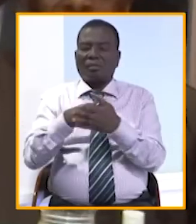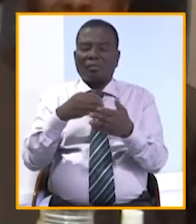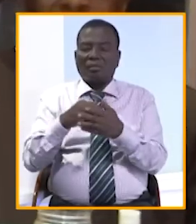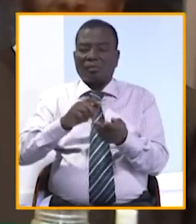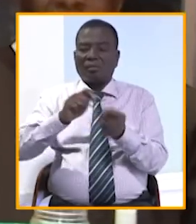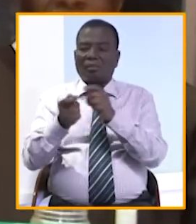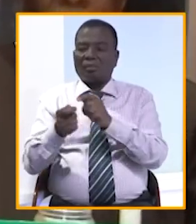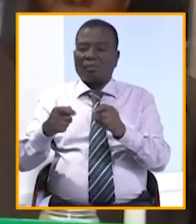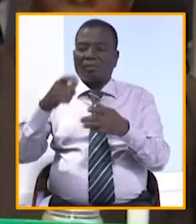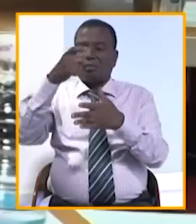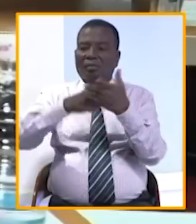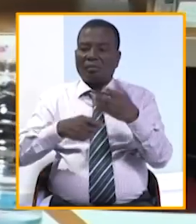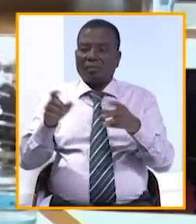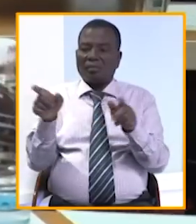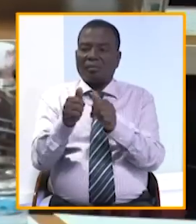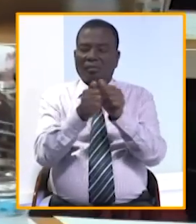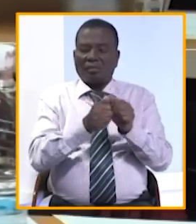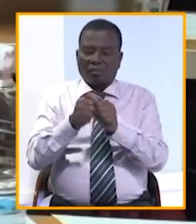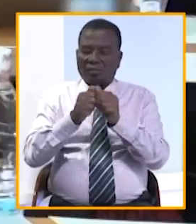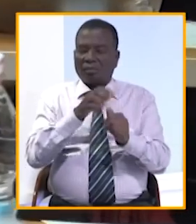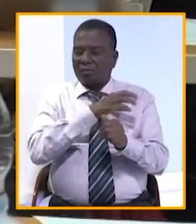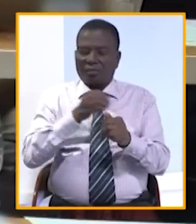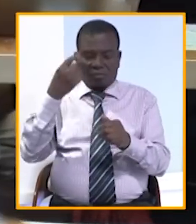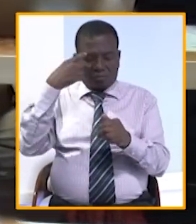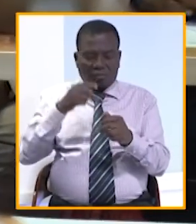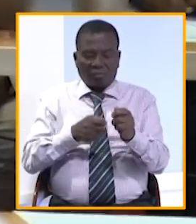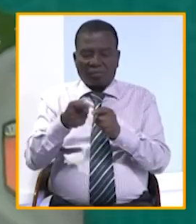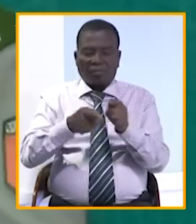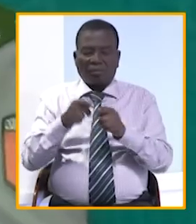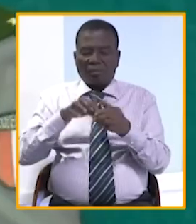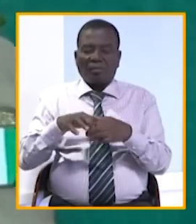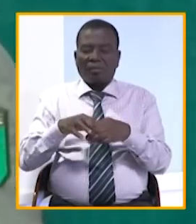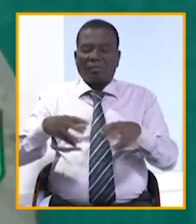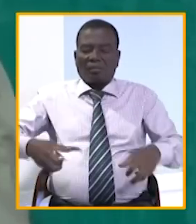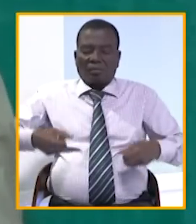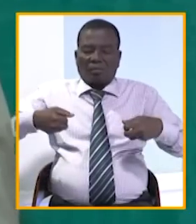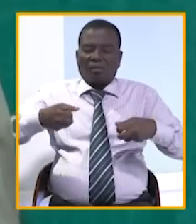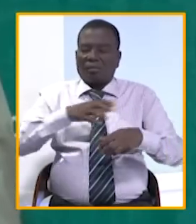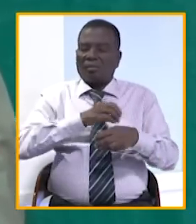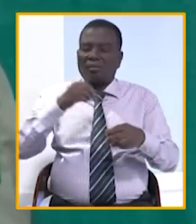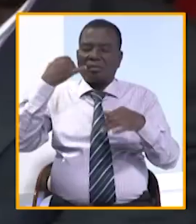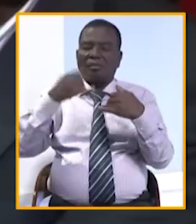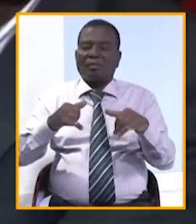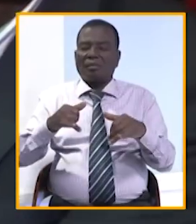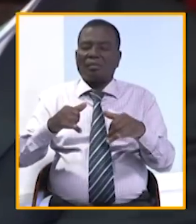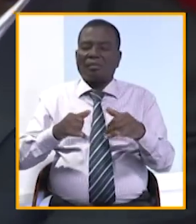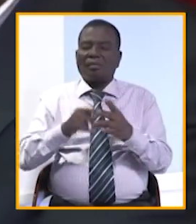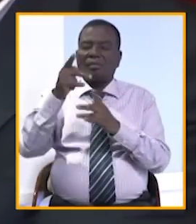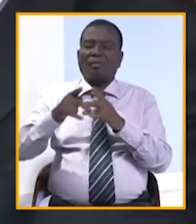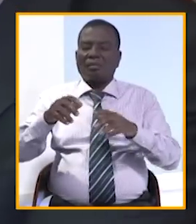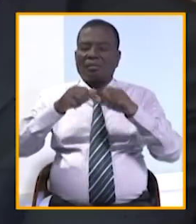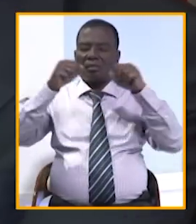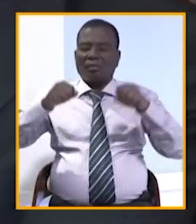commun, le point du système interconnecté de gestion des marchandises en transit SIGMAT et enfin le plan